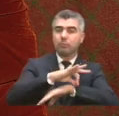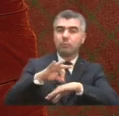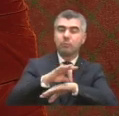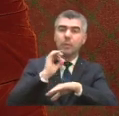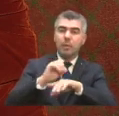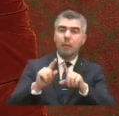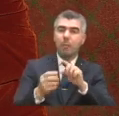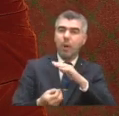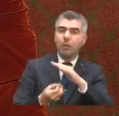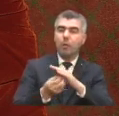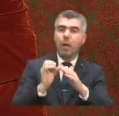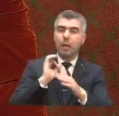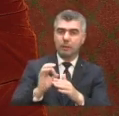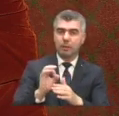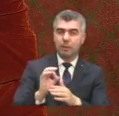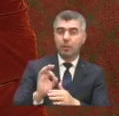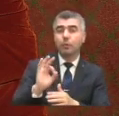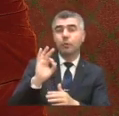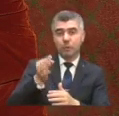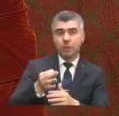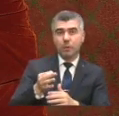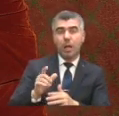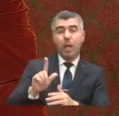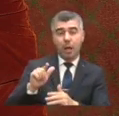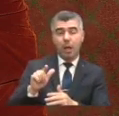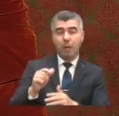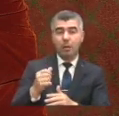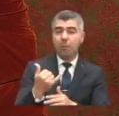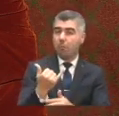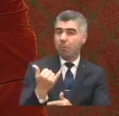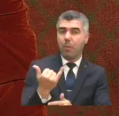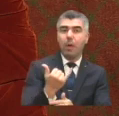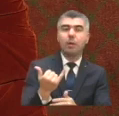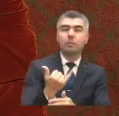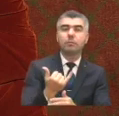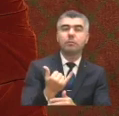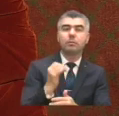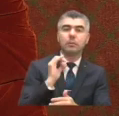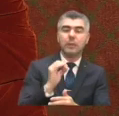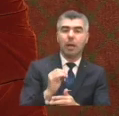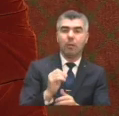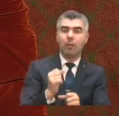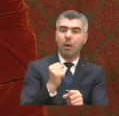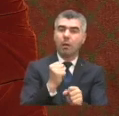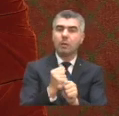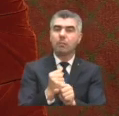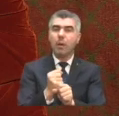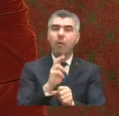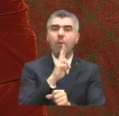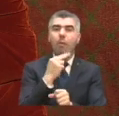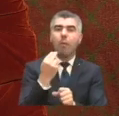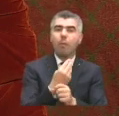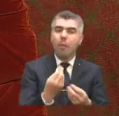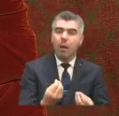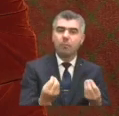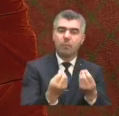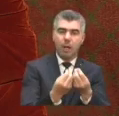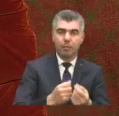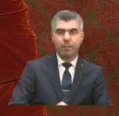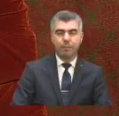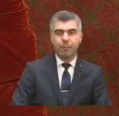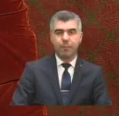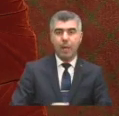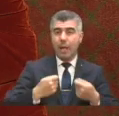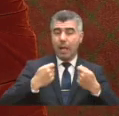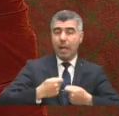ديالها اللي عندها صلاحيات قوية واللي تتعزز العمل الحكومي في هذا المجال. النيابة العامة عندها أيضا